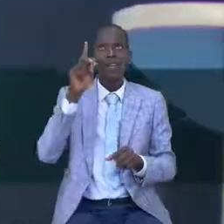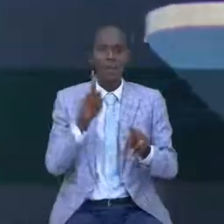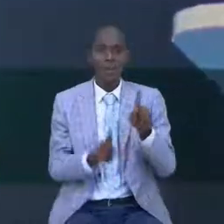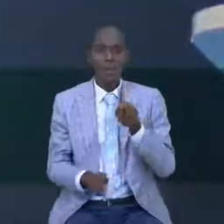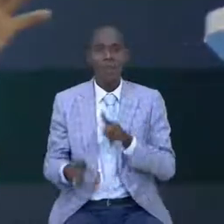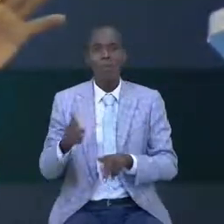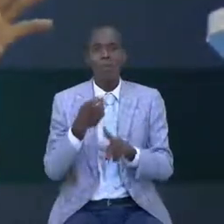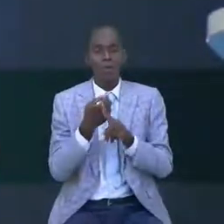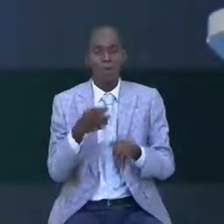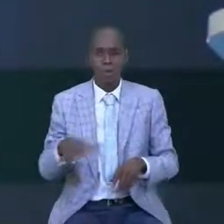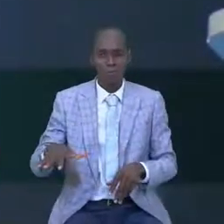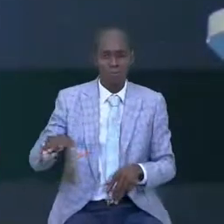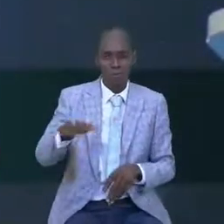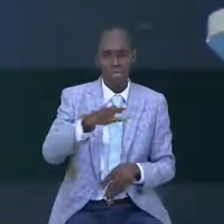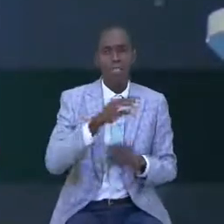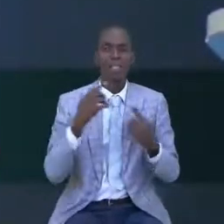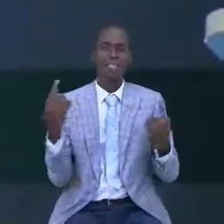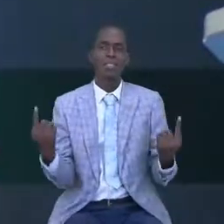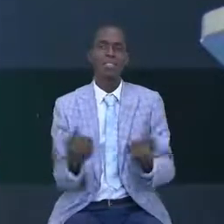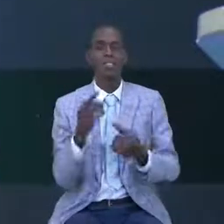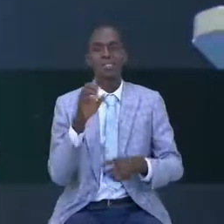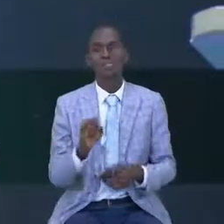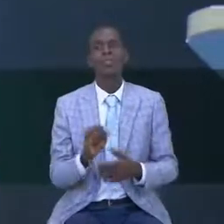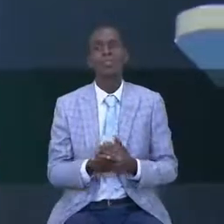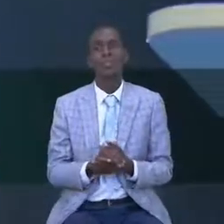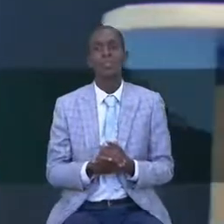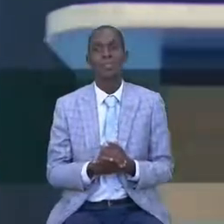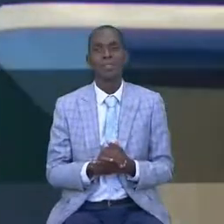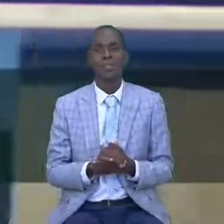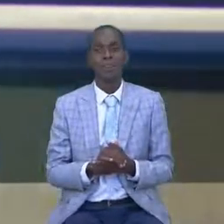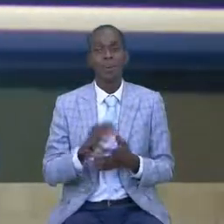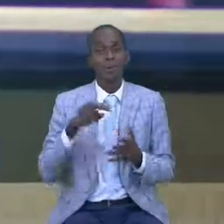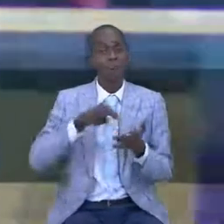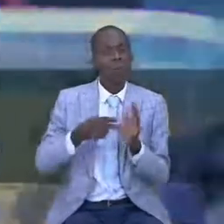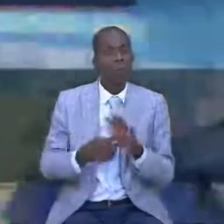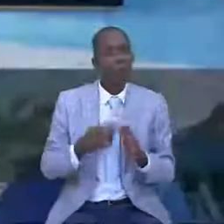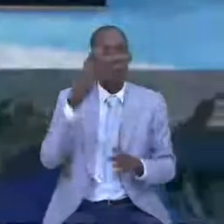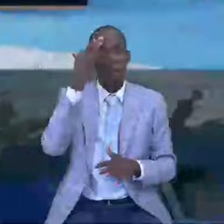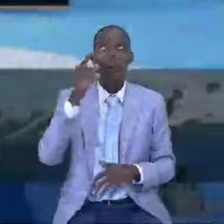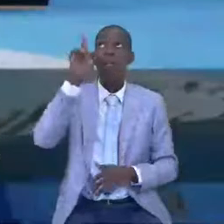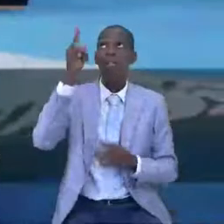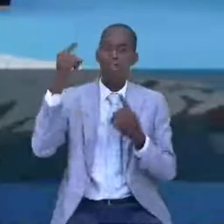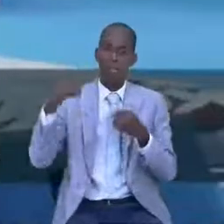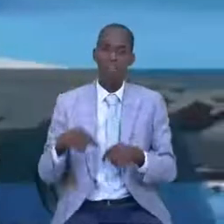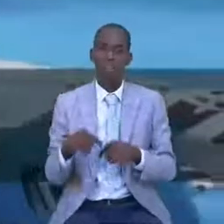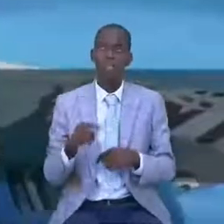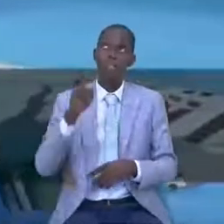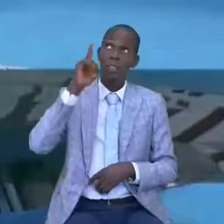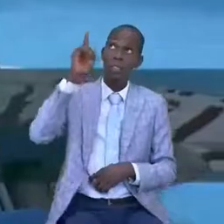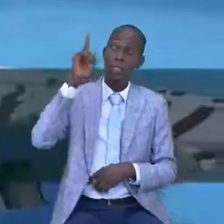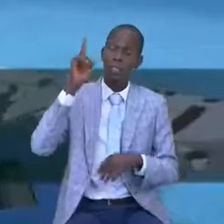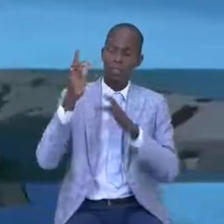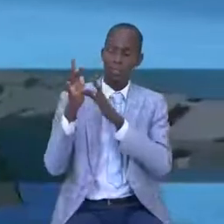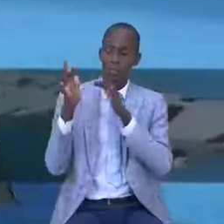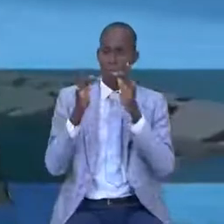C'est lui qui sauvera son peuple de ses péchés.